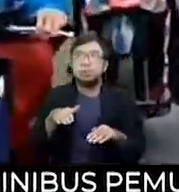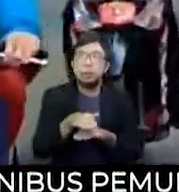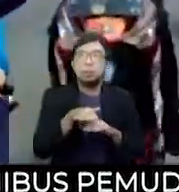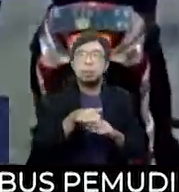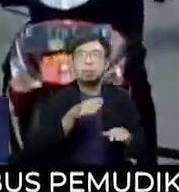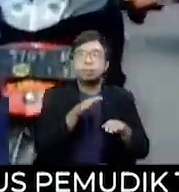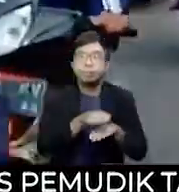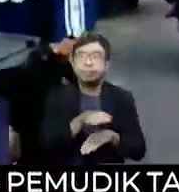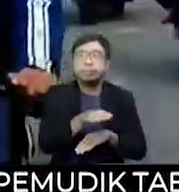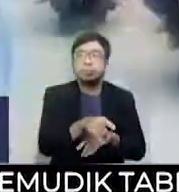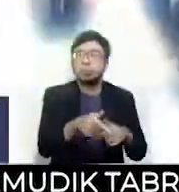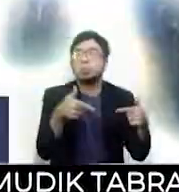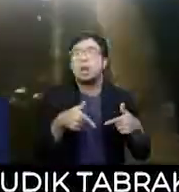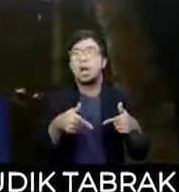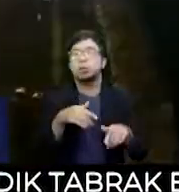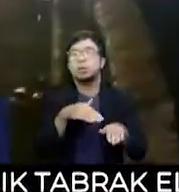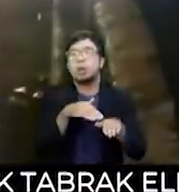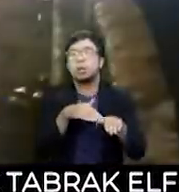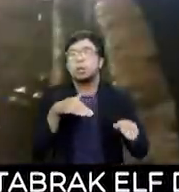lintas semakin tersendat.